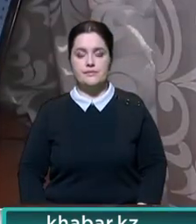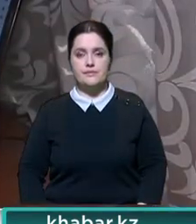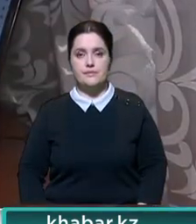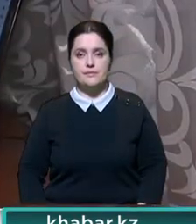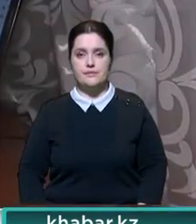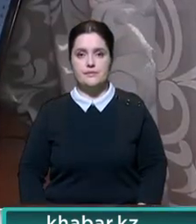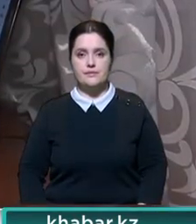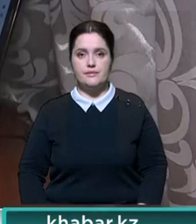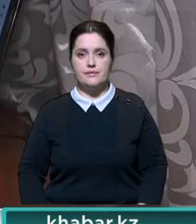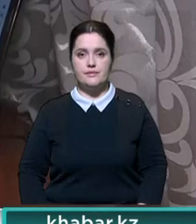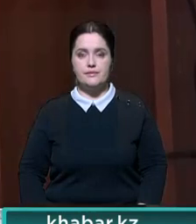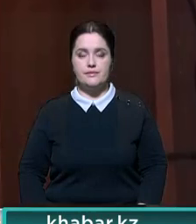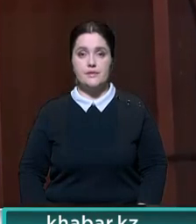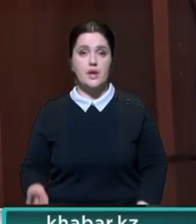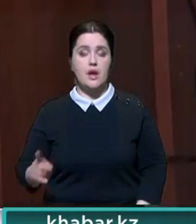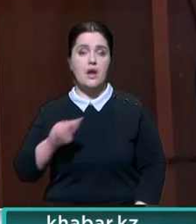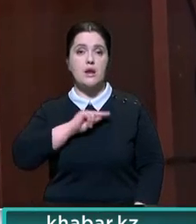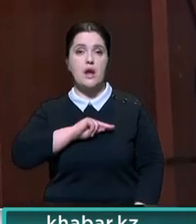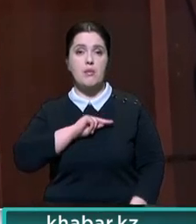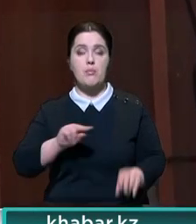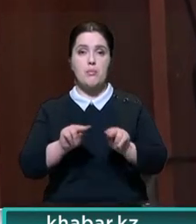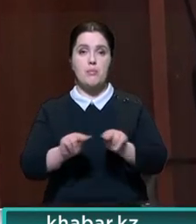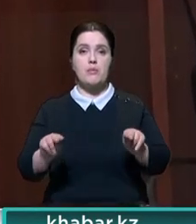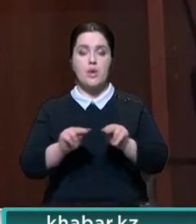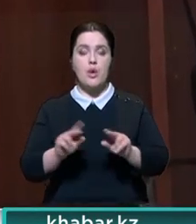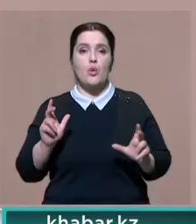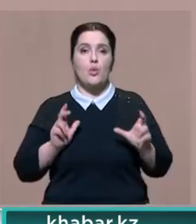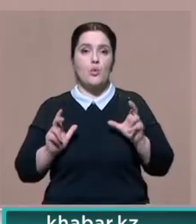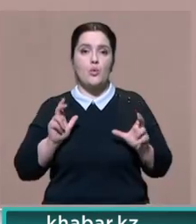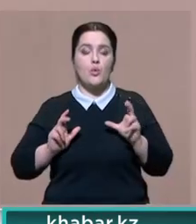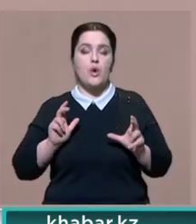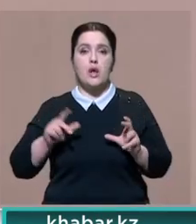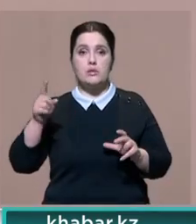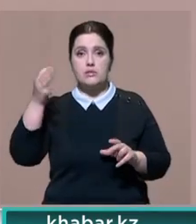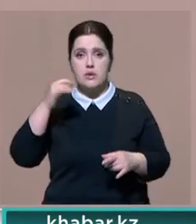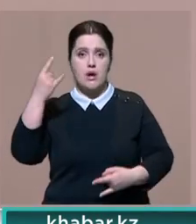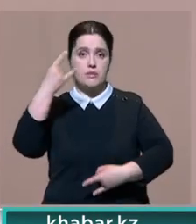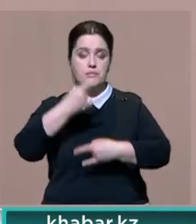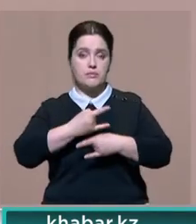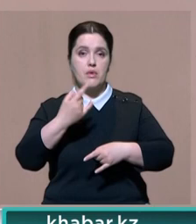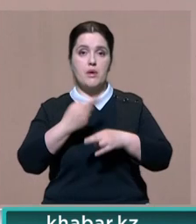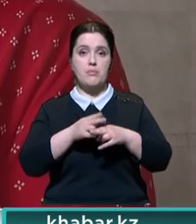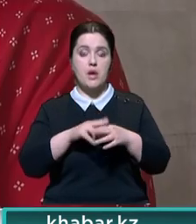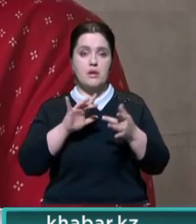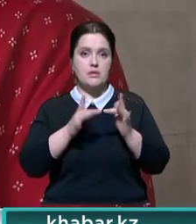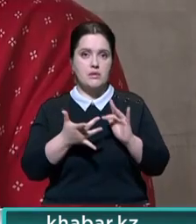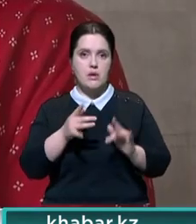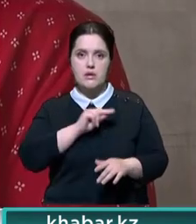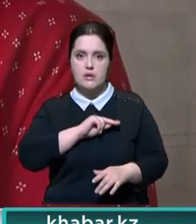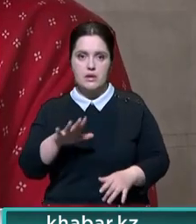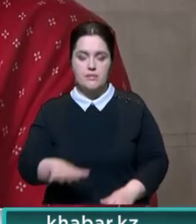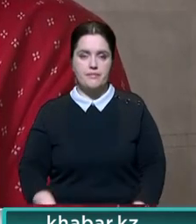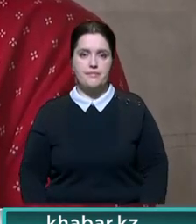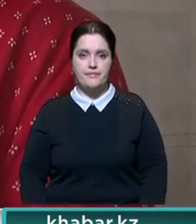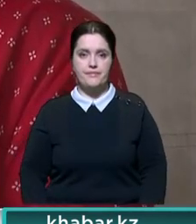Жительница села Жанаул Бахатаубакирова работает преподавателем в университете, часто проводя занятия дистанционно, если это позволяет интернет. Письмо, например,